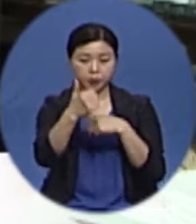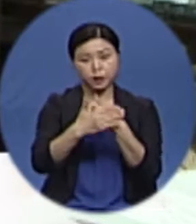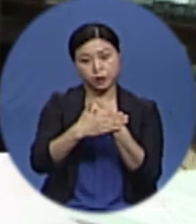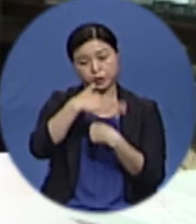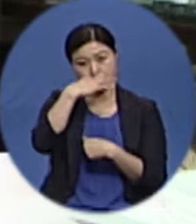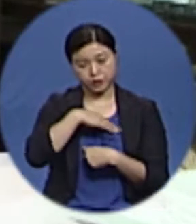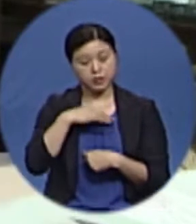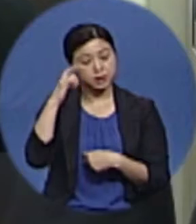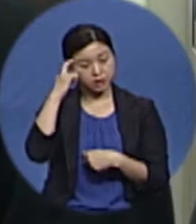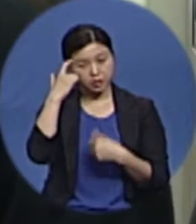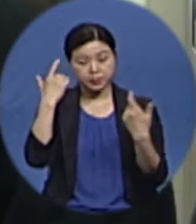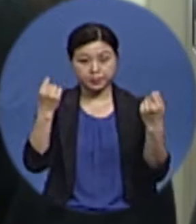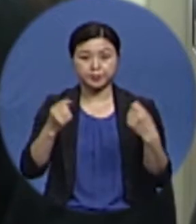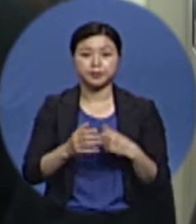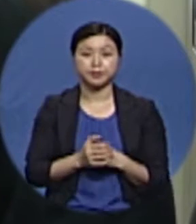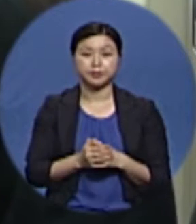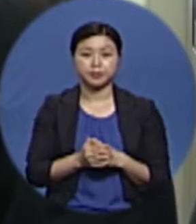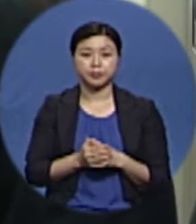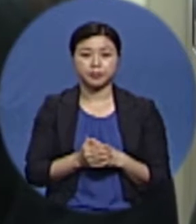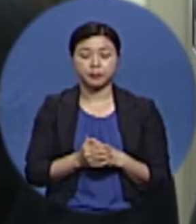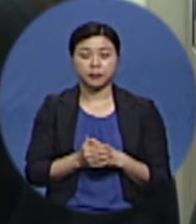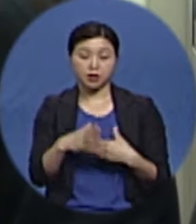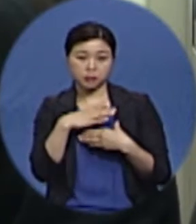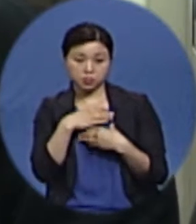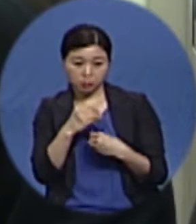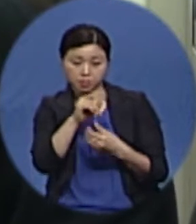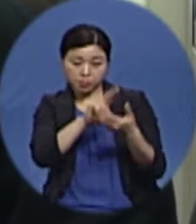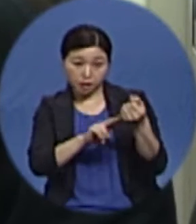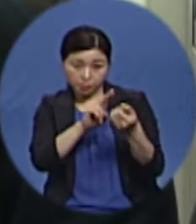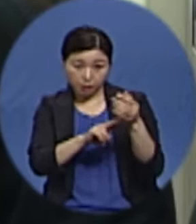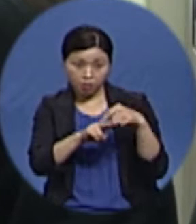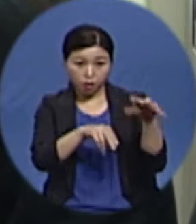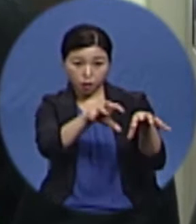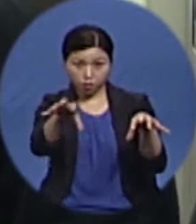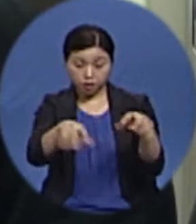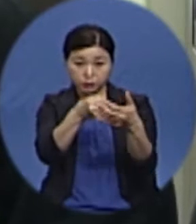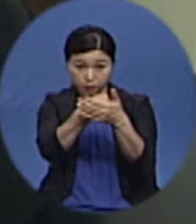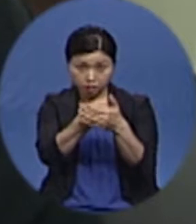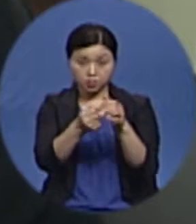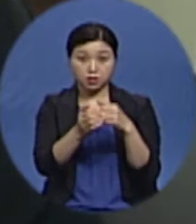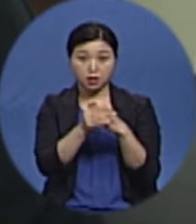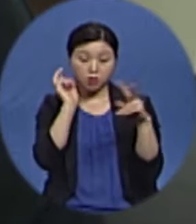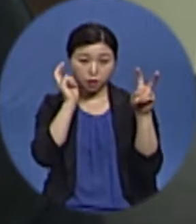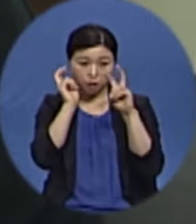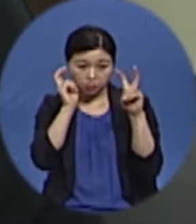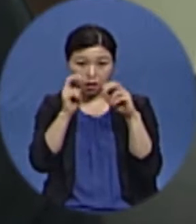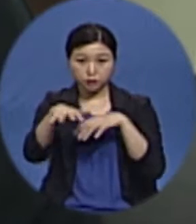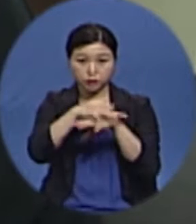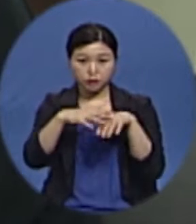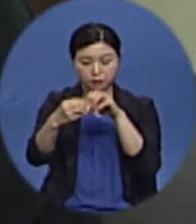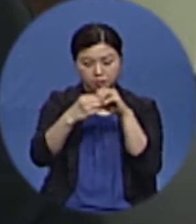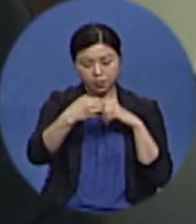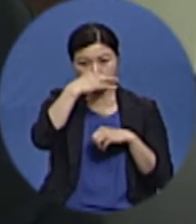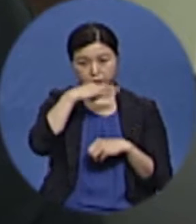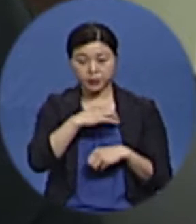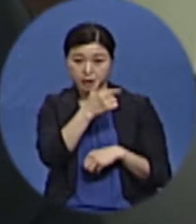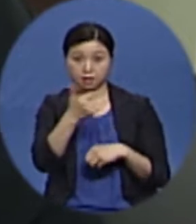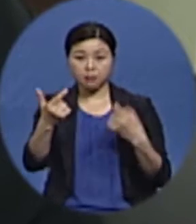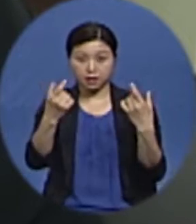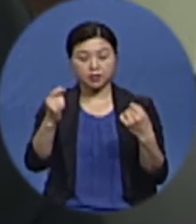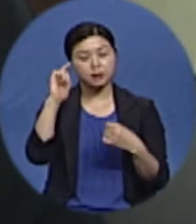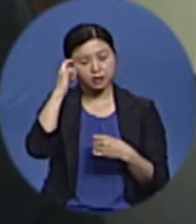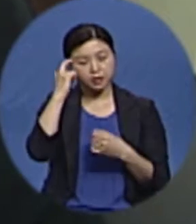않을까 이렇게 생각합니다. 아울러 안정적인 판매처 확보를 통해 기업 운영에 긍정적인 효과를 얻을 수 있을